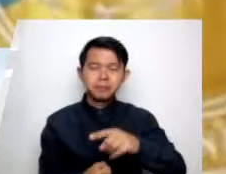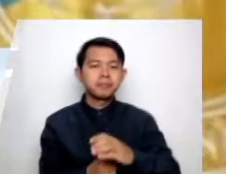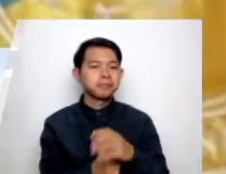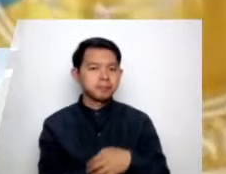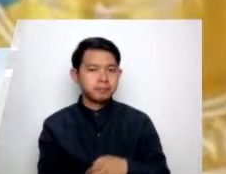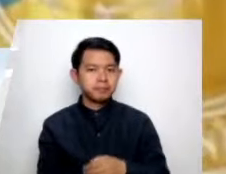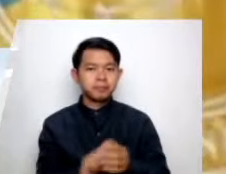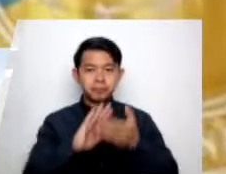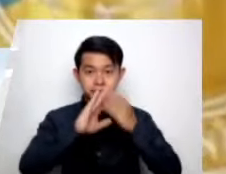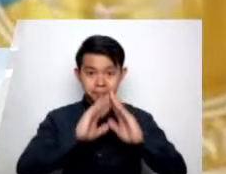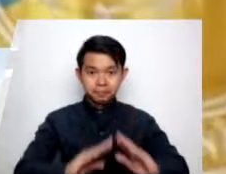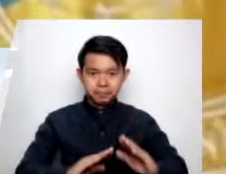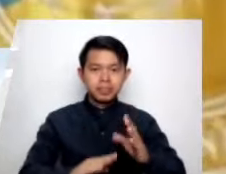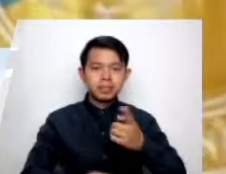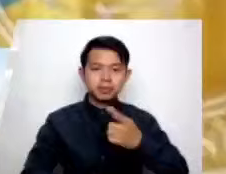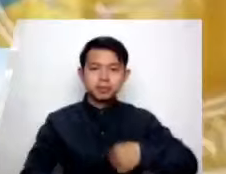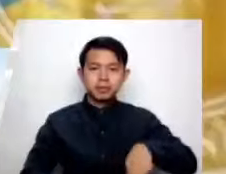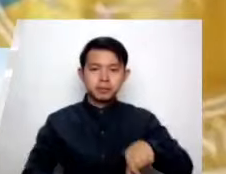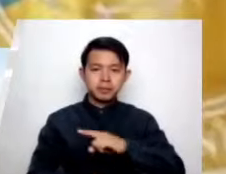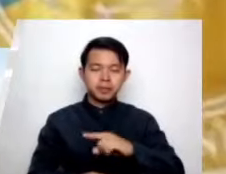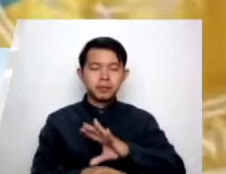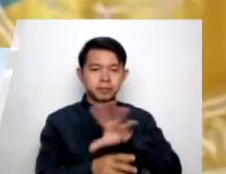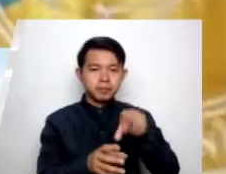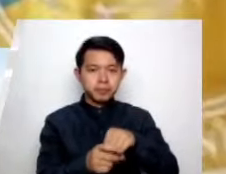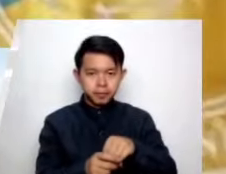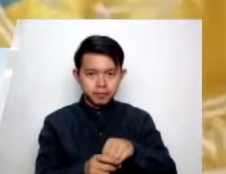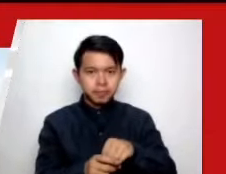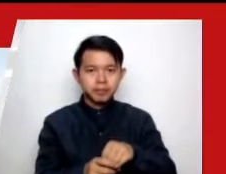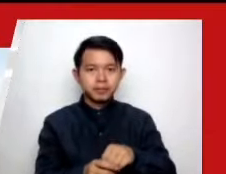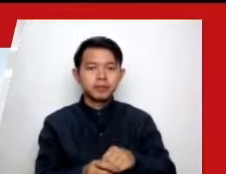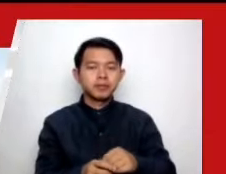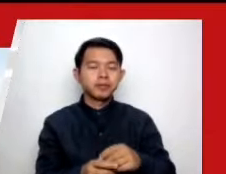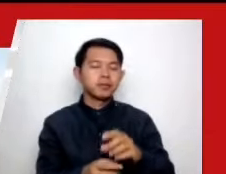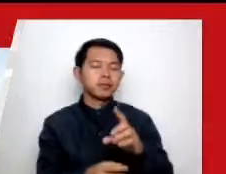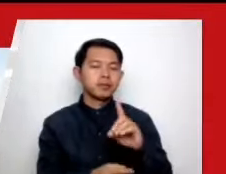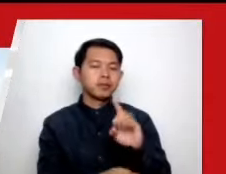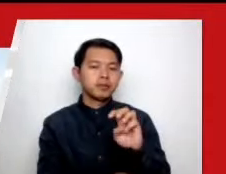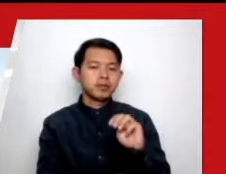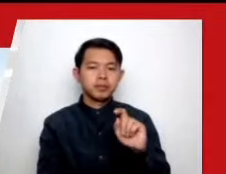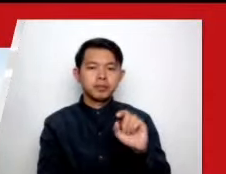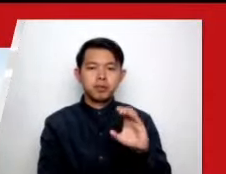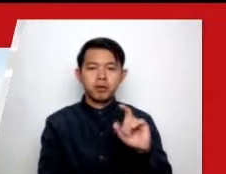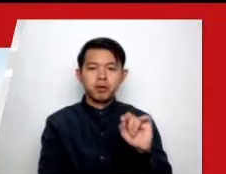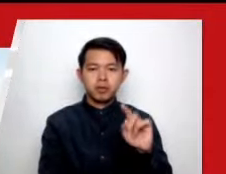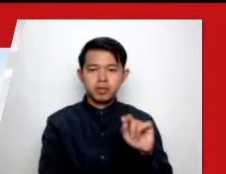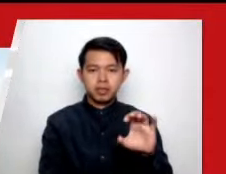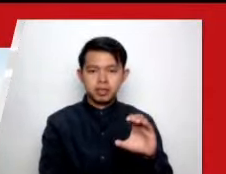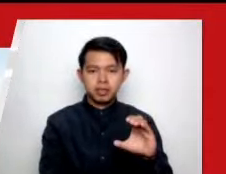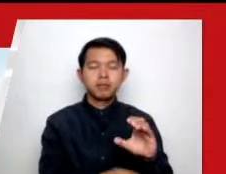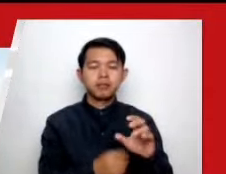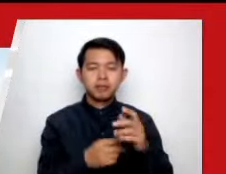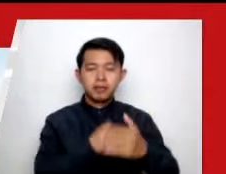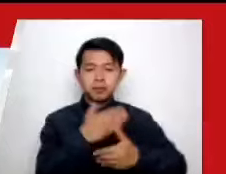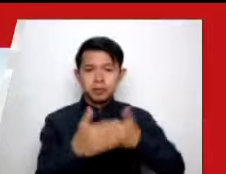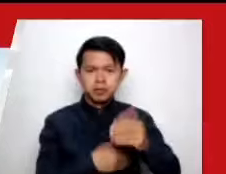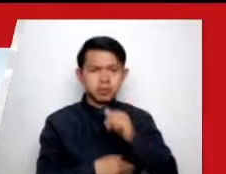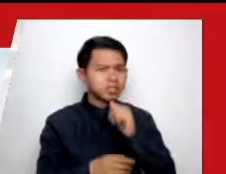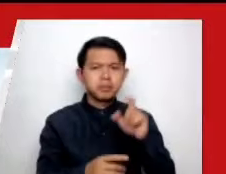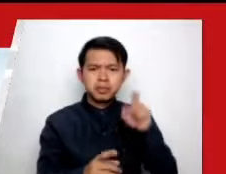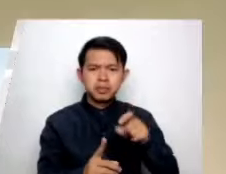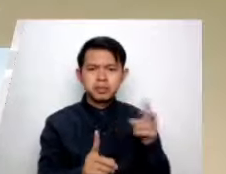pag participate sa ganitong democratic process naman dahas ang kailangan natin e kundi yung ating